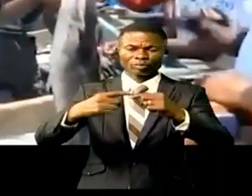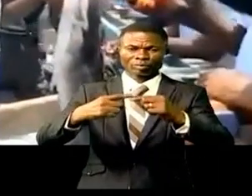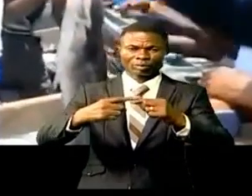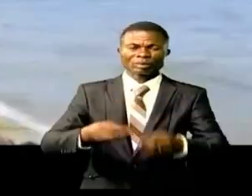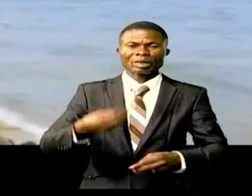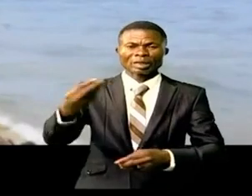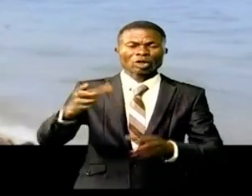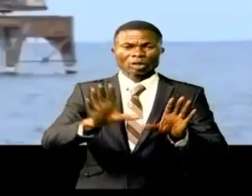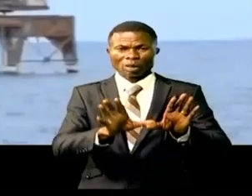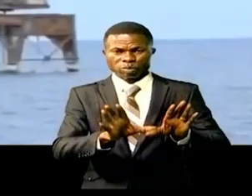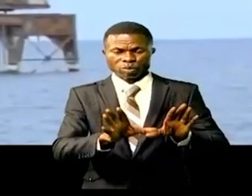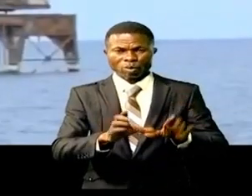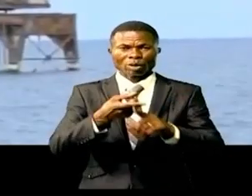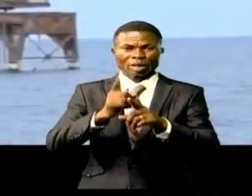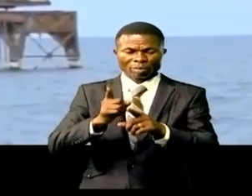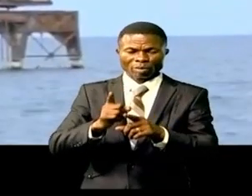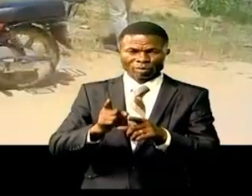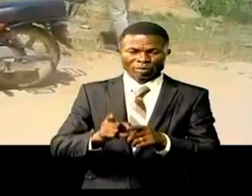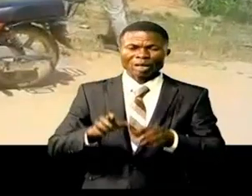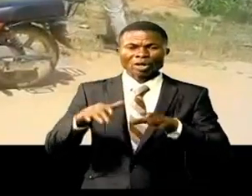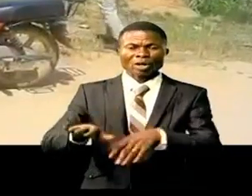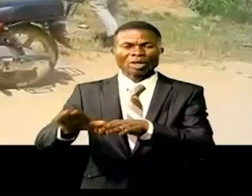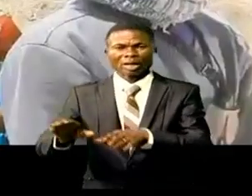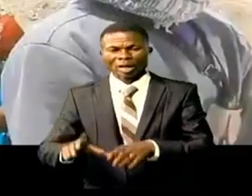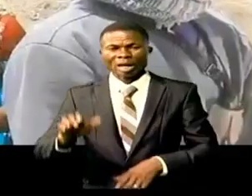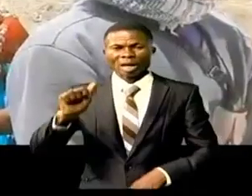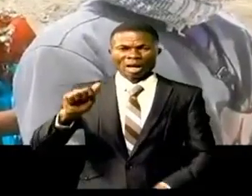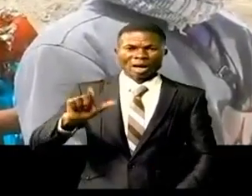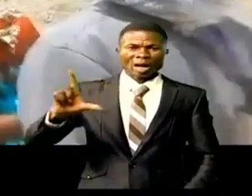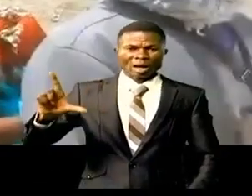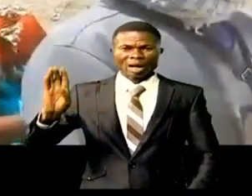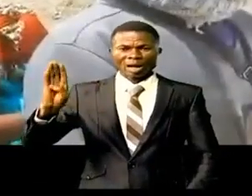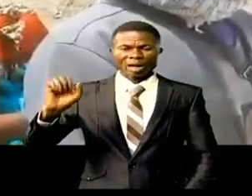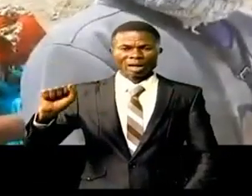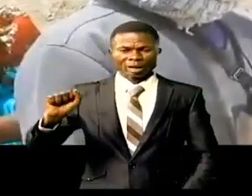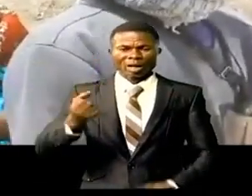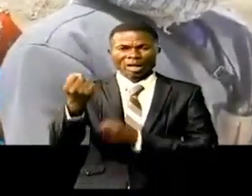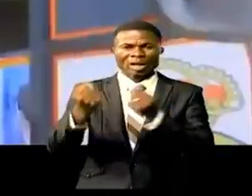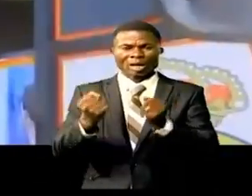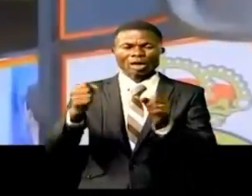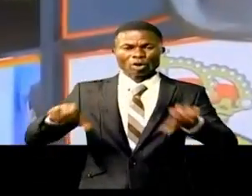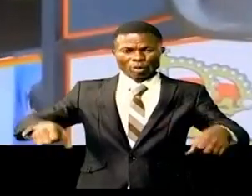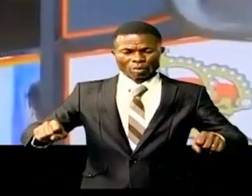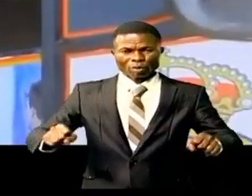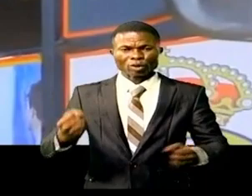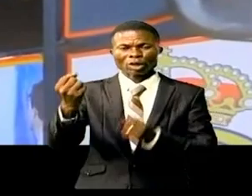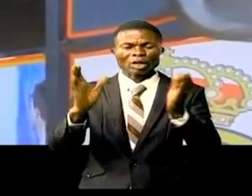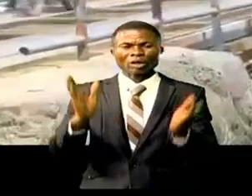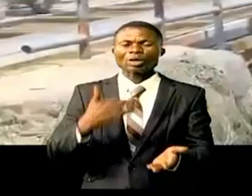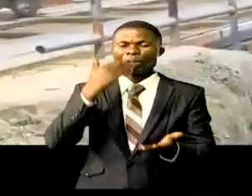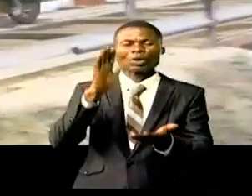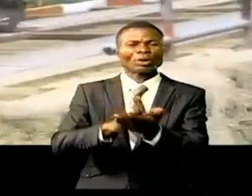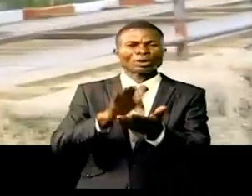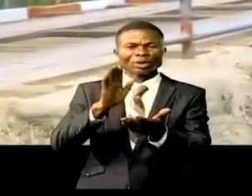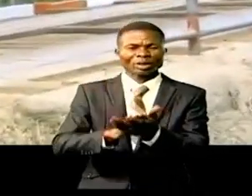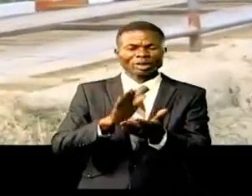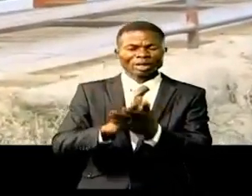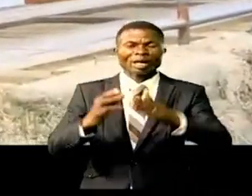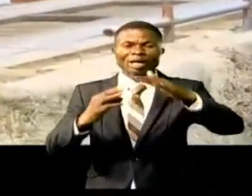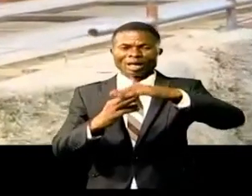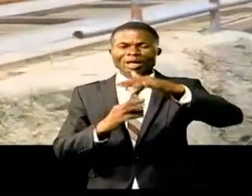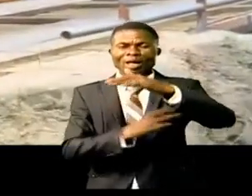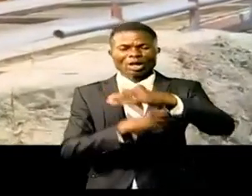poissons à partir du lac Albert. Les conducteurs des motos, les commerçants des poissons et les chauffeurs ont applaudi la réfection de ce pont vu